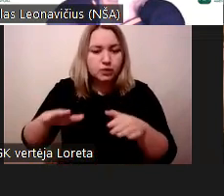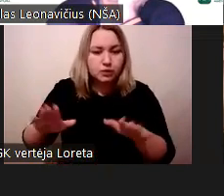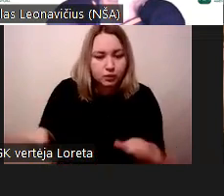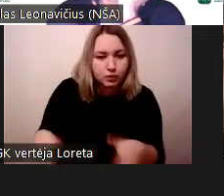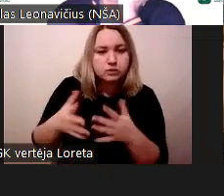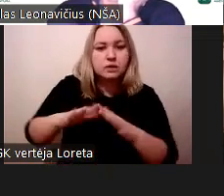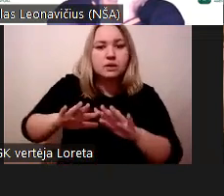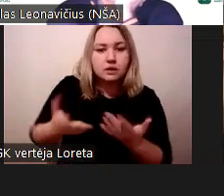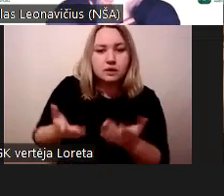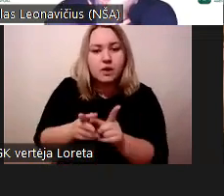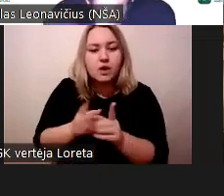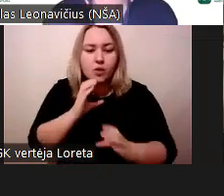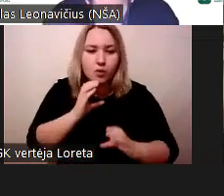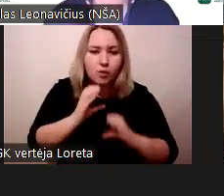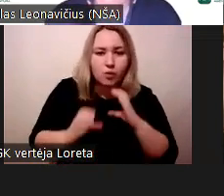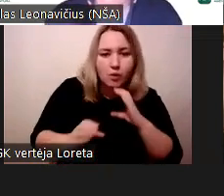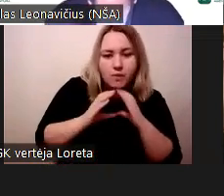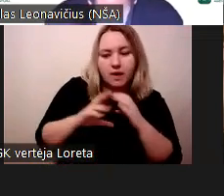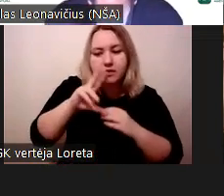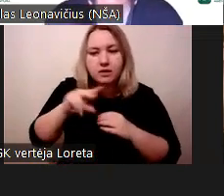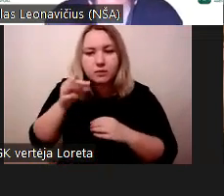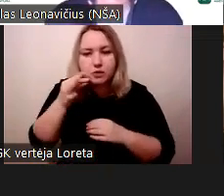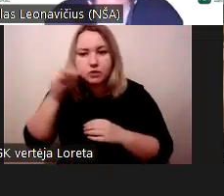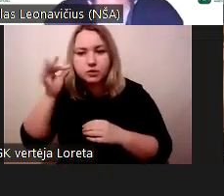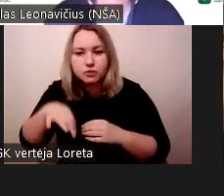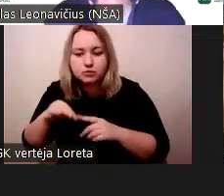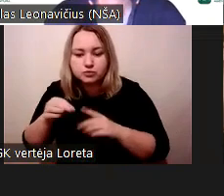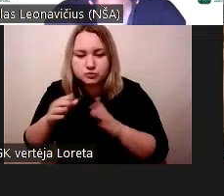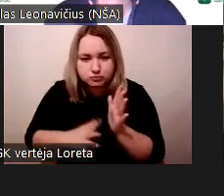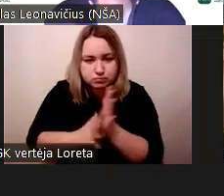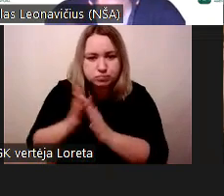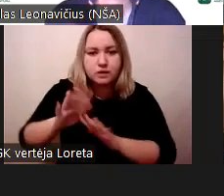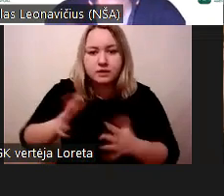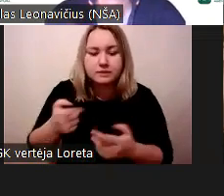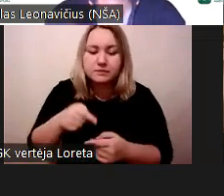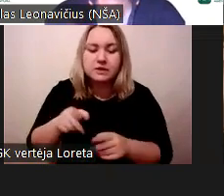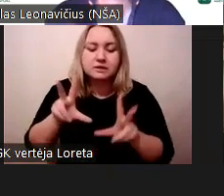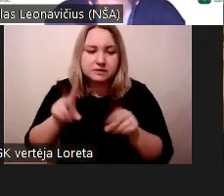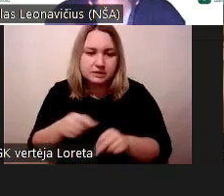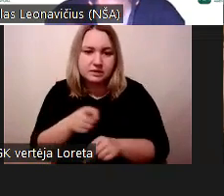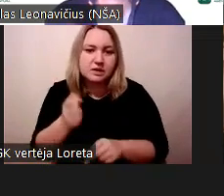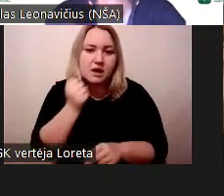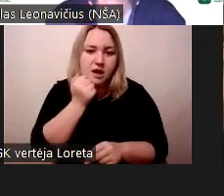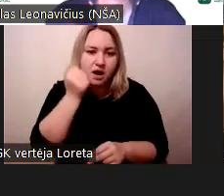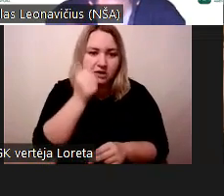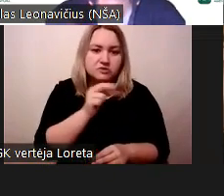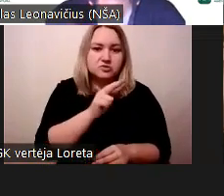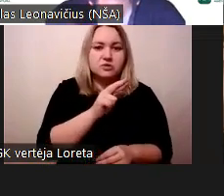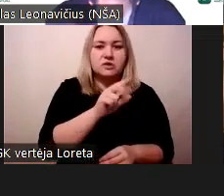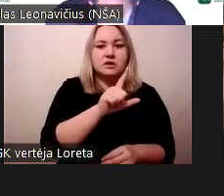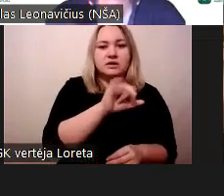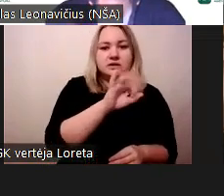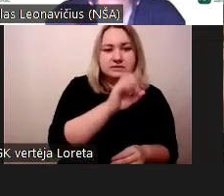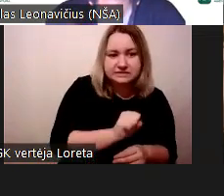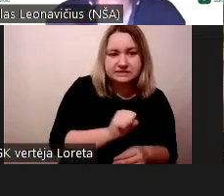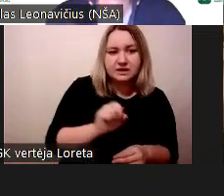kalbos įgūdžius. Ir aš tikrai sužinau daug papildomas informacijos. Labai dėkuoju Lizai ir Rūtai, kurios